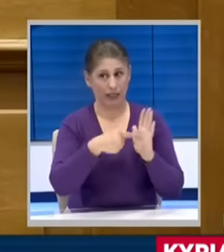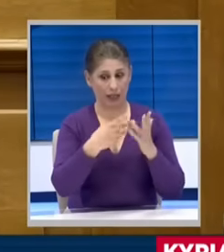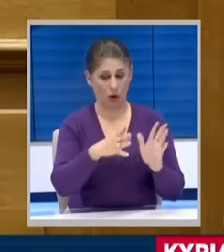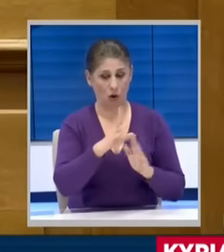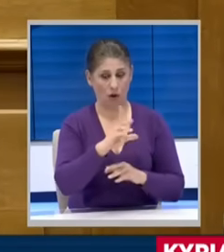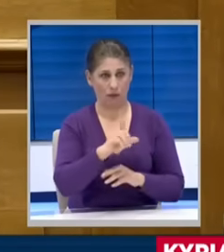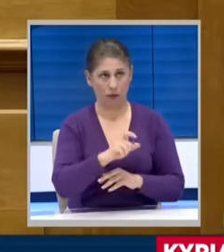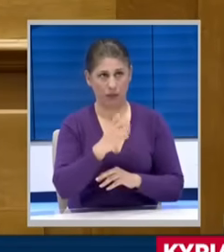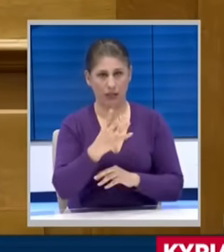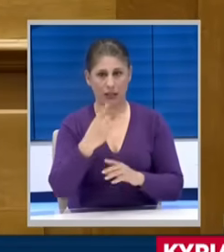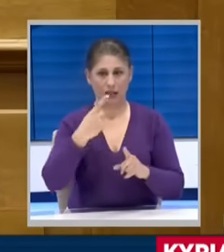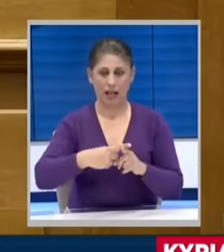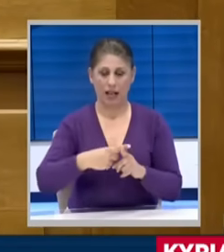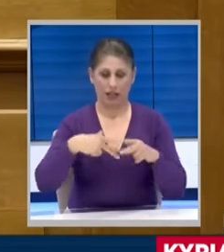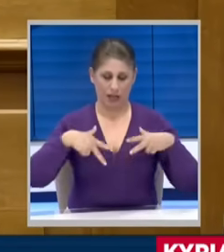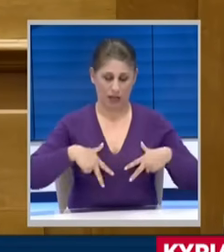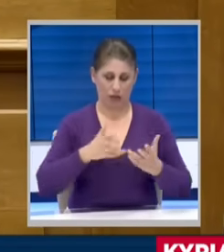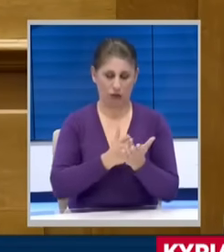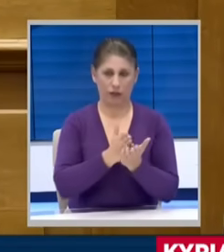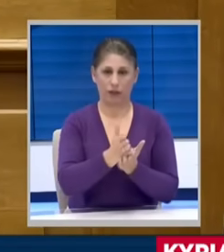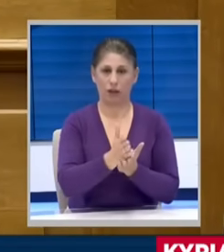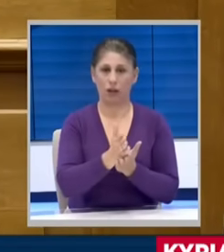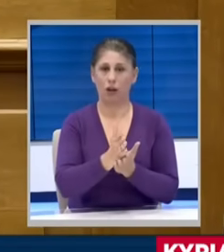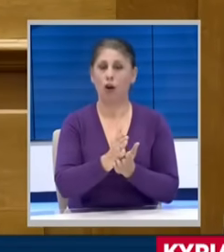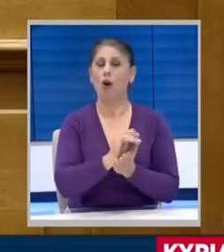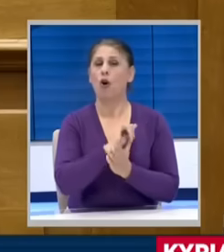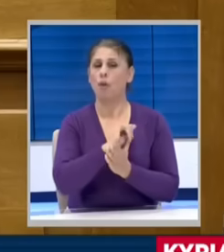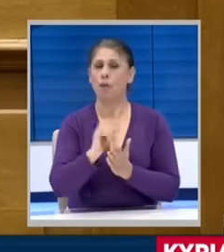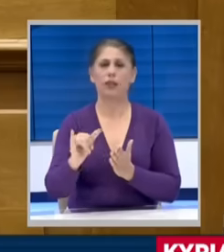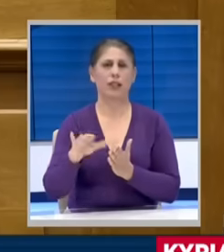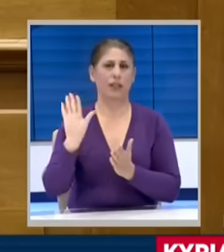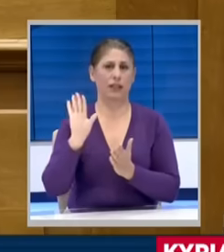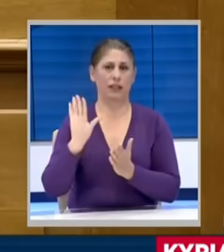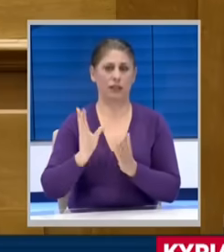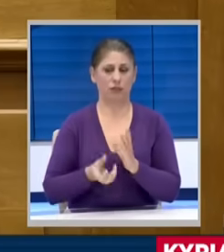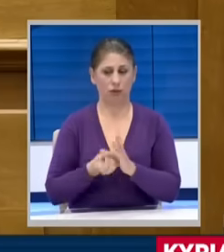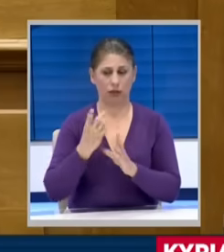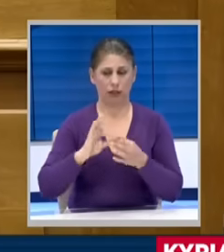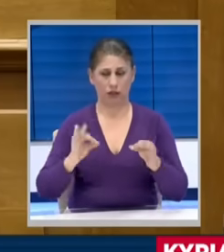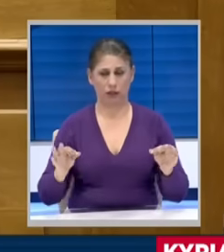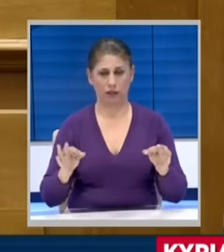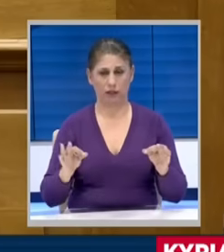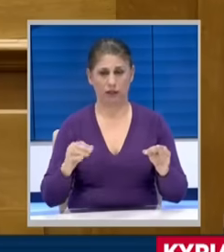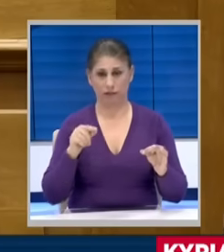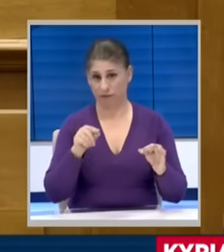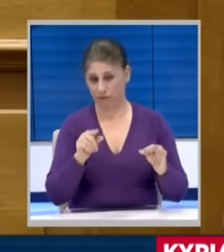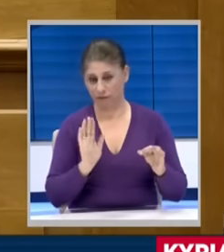1974 η Ελλάδα είναι κράτος δικαίου όπως δεν ήταν ποτέ στη νεότερη ιστορία της. Και μάλιστα,